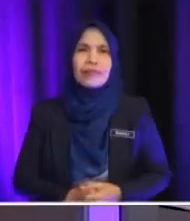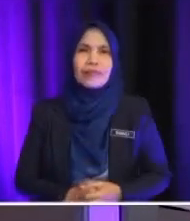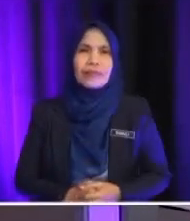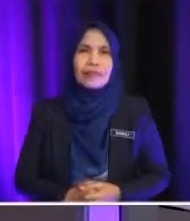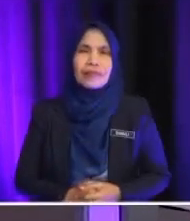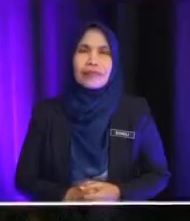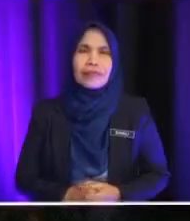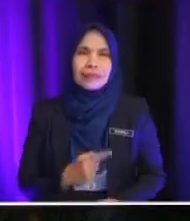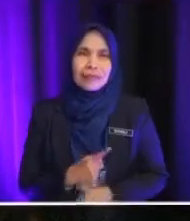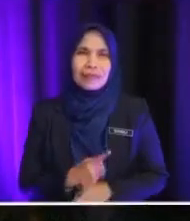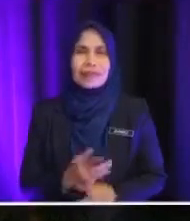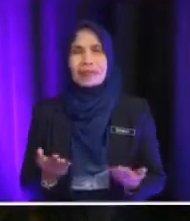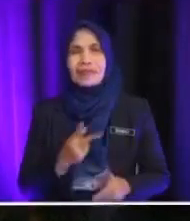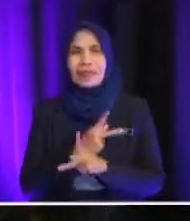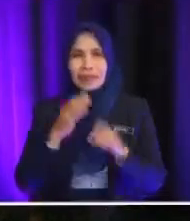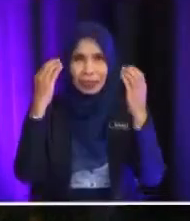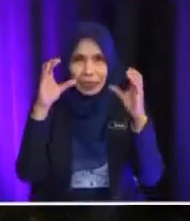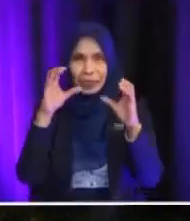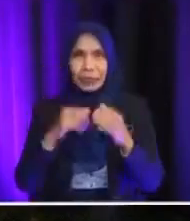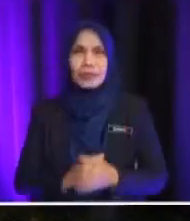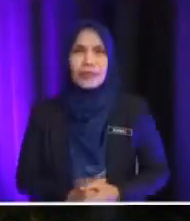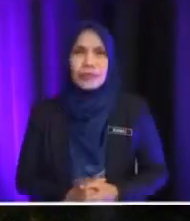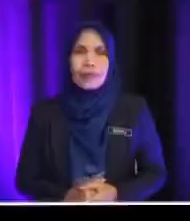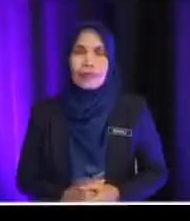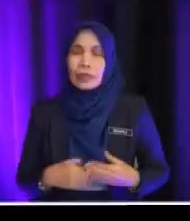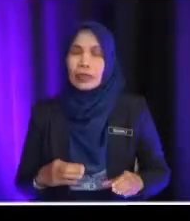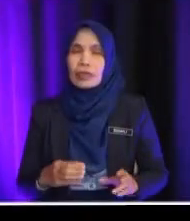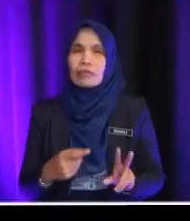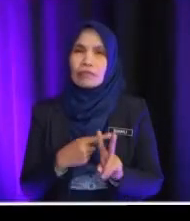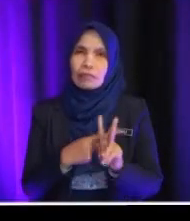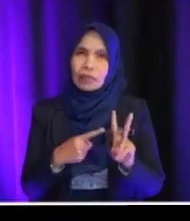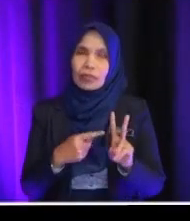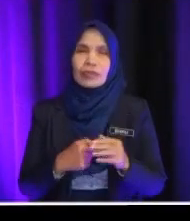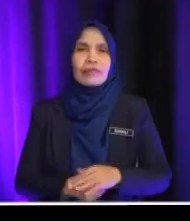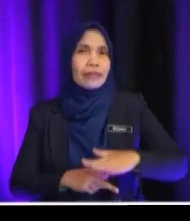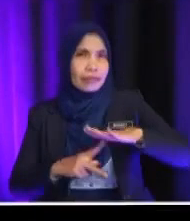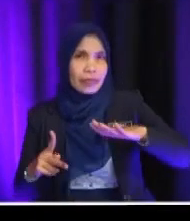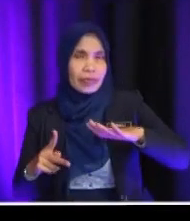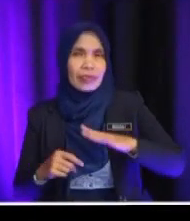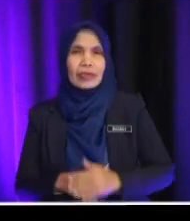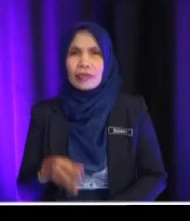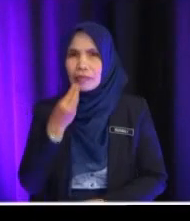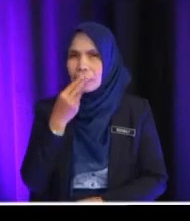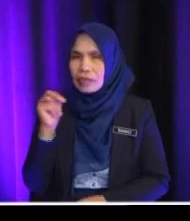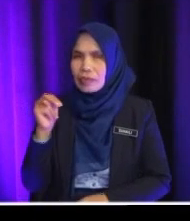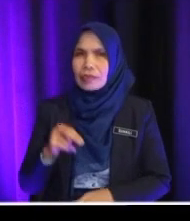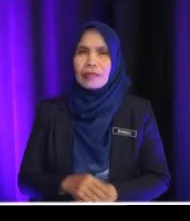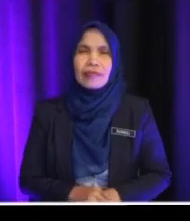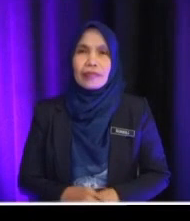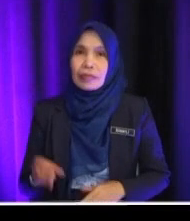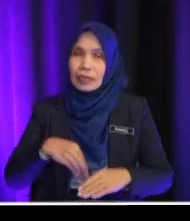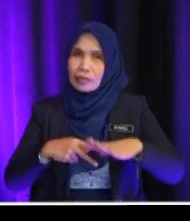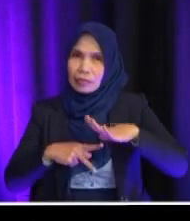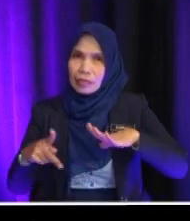cikgu. Okey. Ataupun cara kedua, kita panggang makanan tu kat dalam